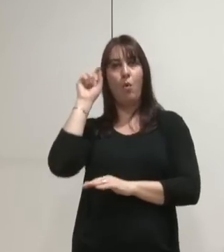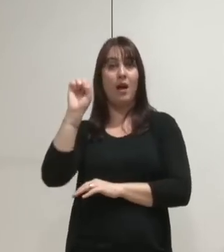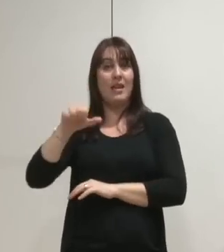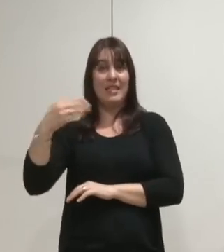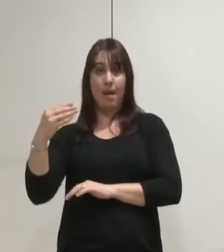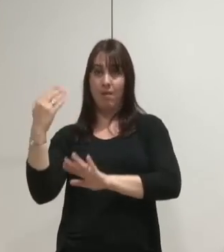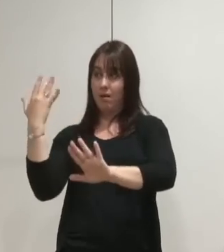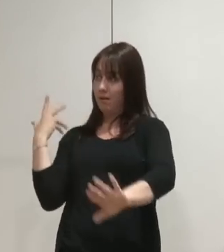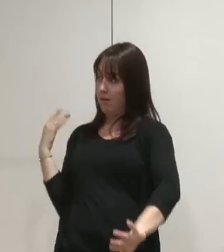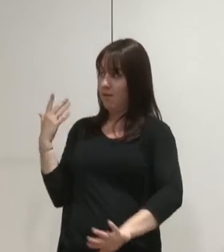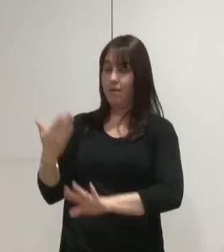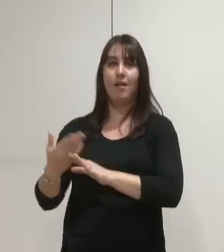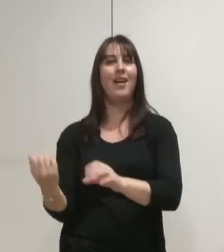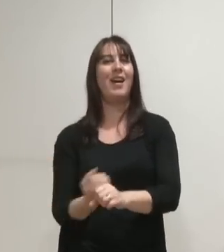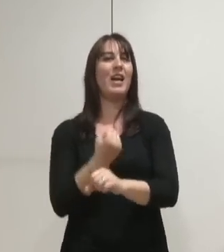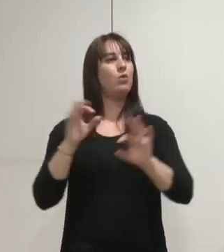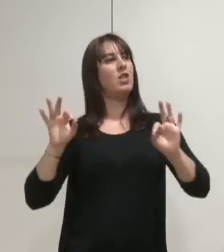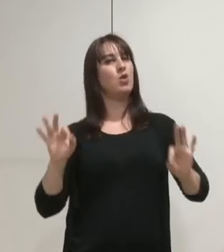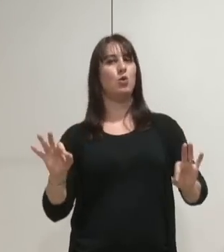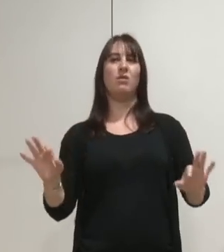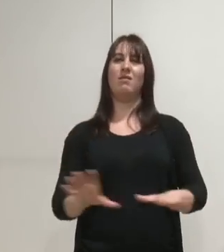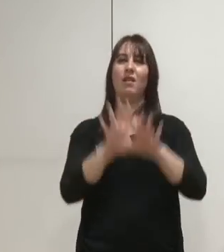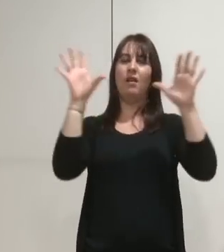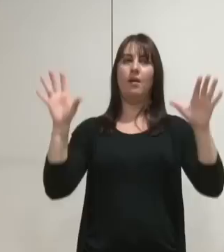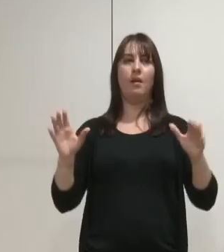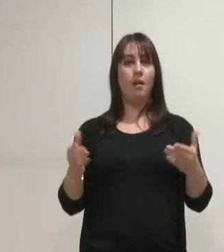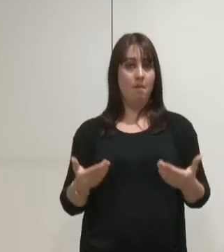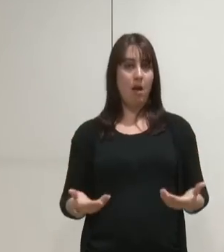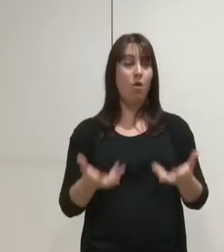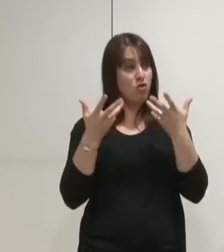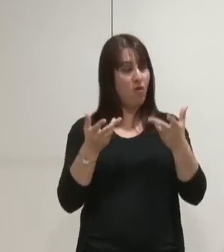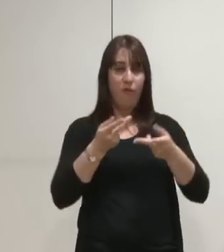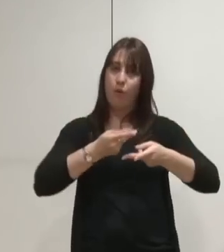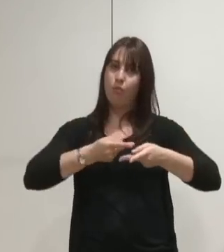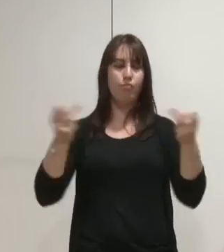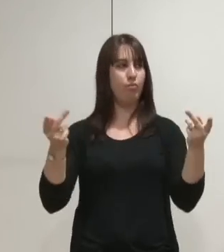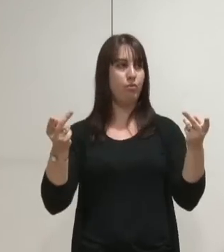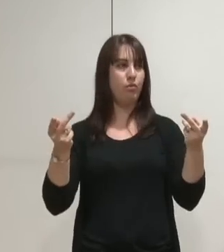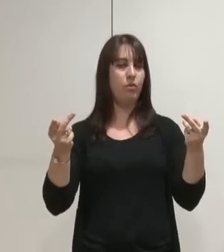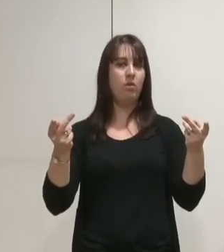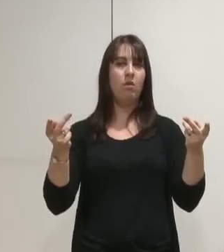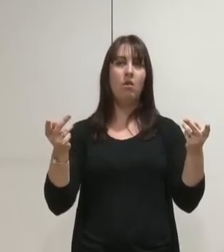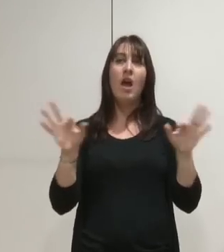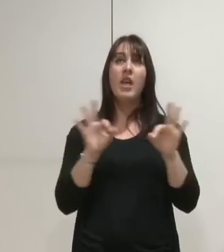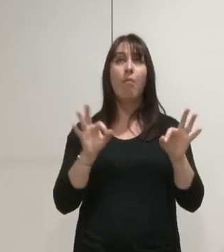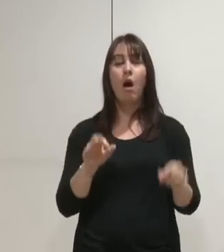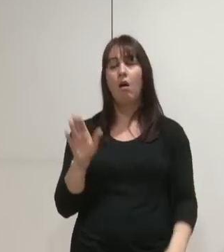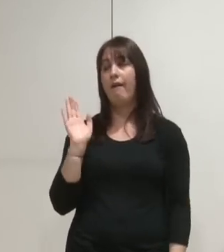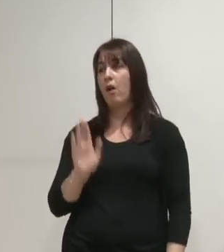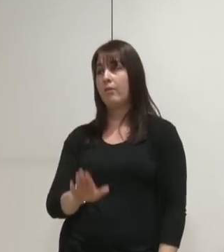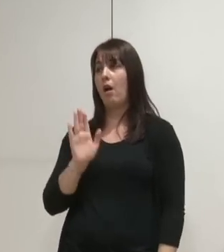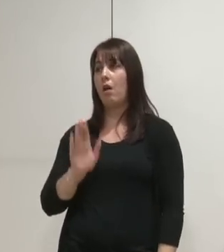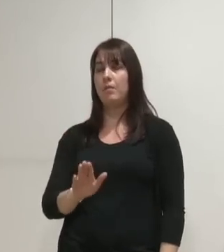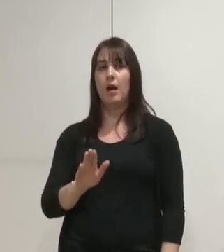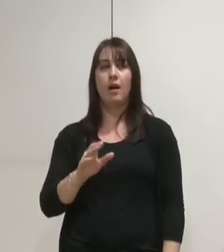maintenant ce choix intervient à un moment où je veux le dire ici il n'y a pas de fatalité à suivre laave de la